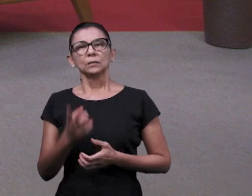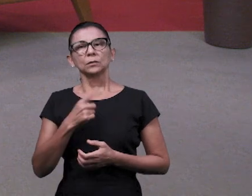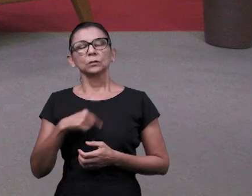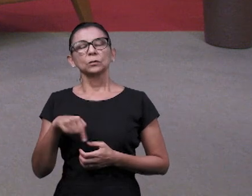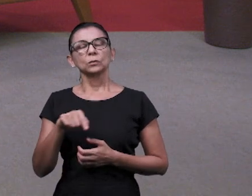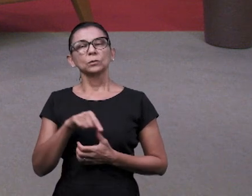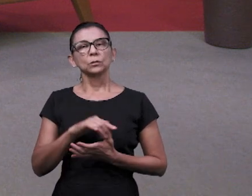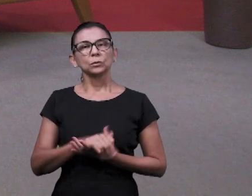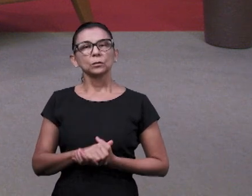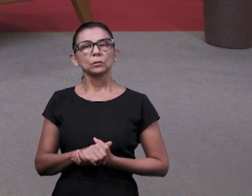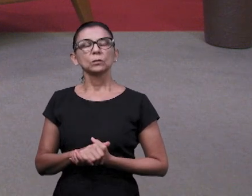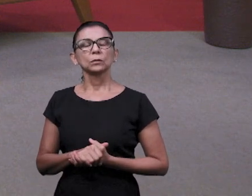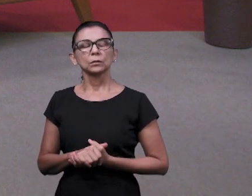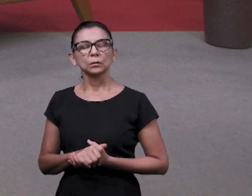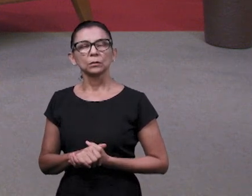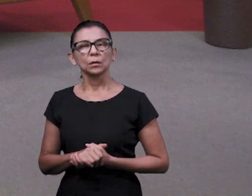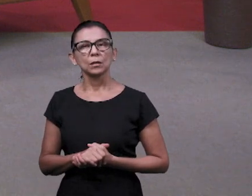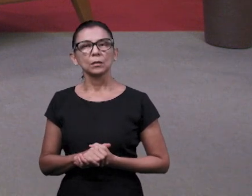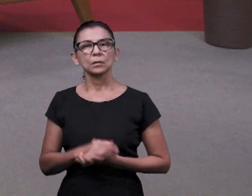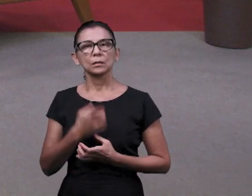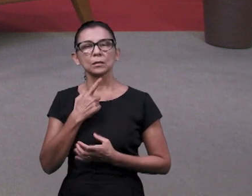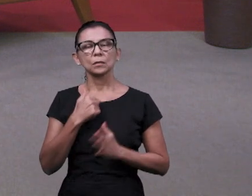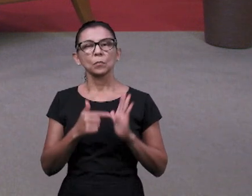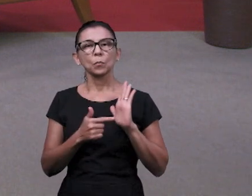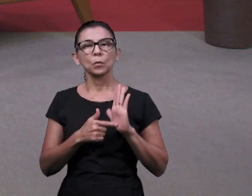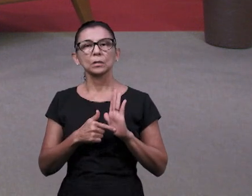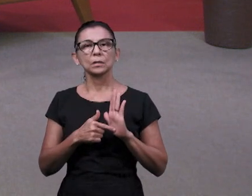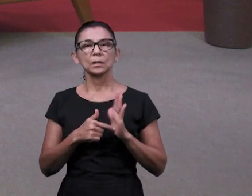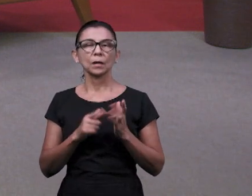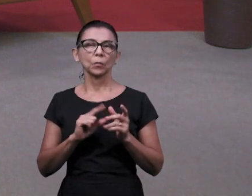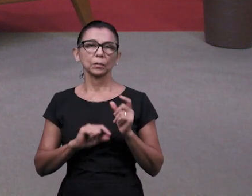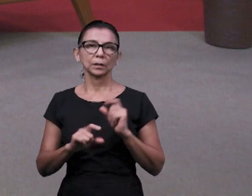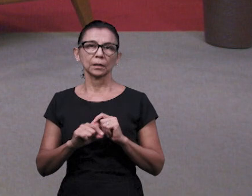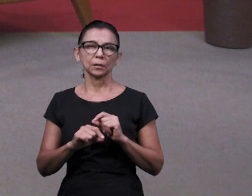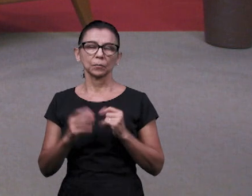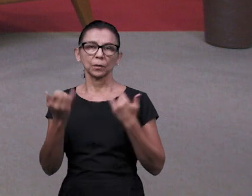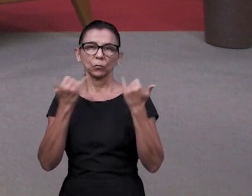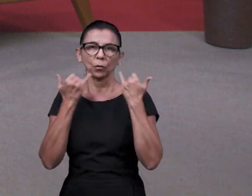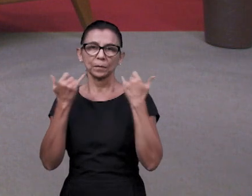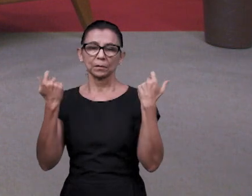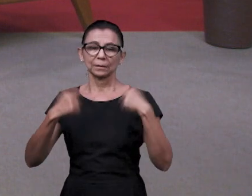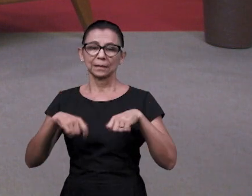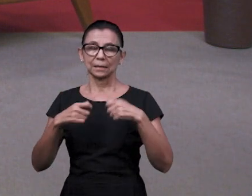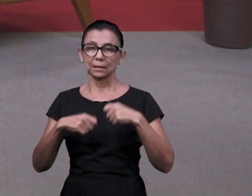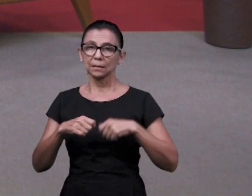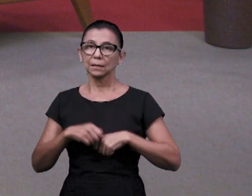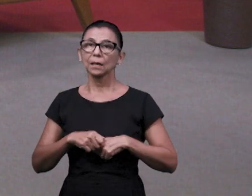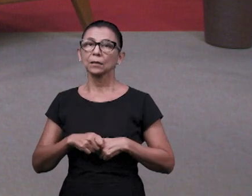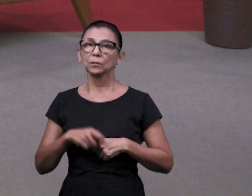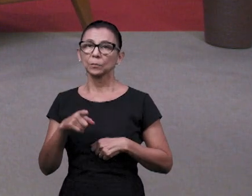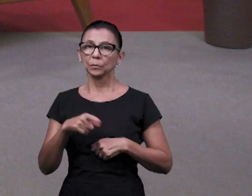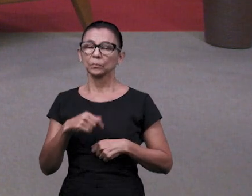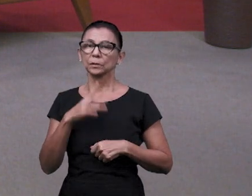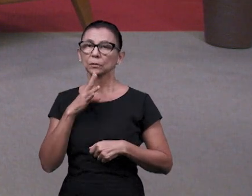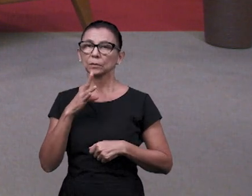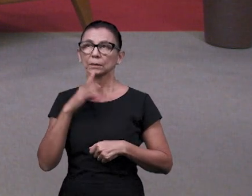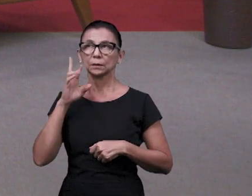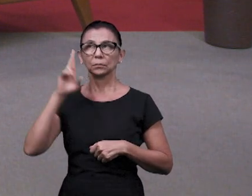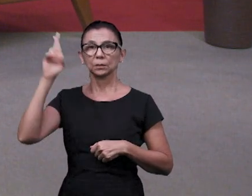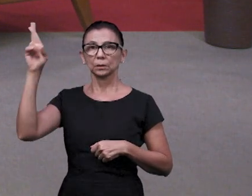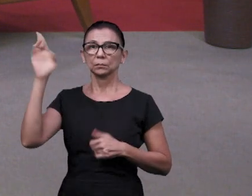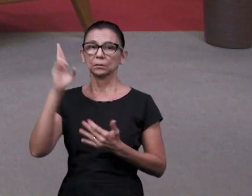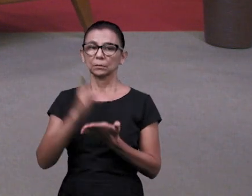apportons toujours ici à la fin l'information dont vous avez besoin pour avoir une expérience avec le Seigneur. C'est un projet merveilleux, un projet